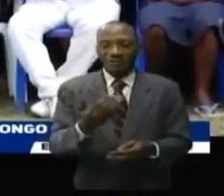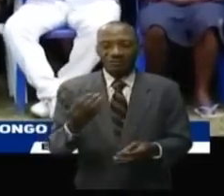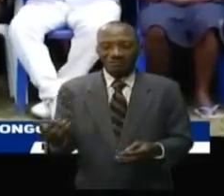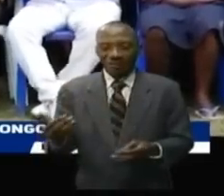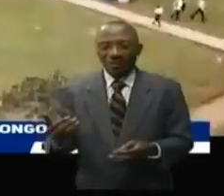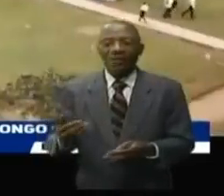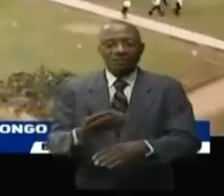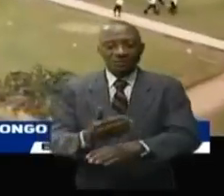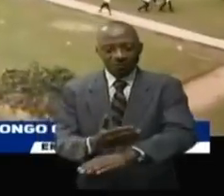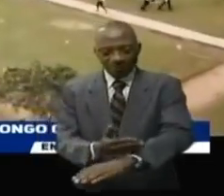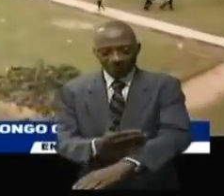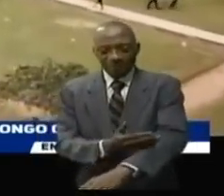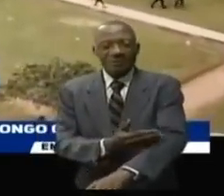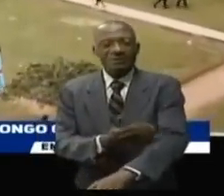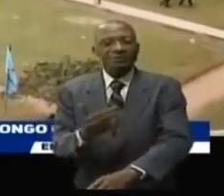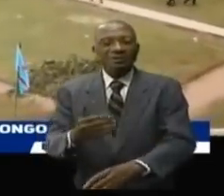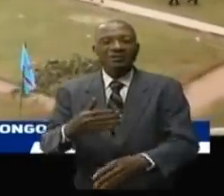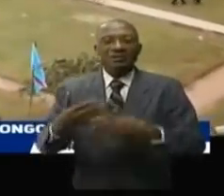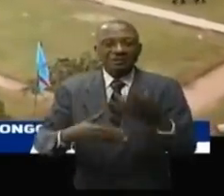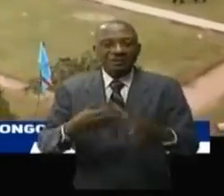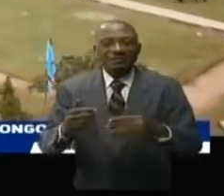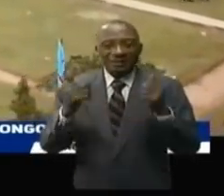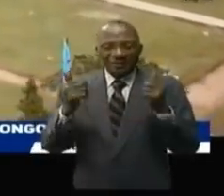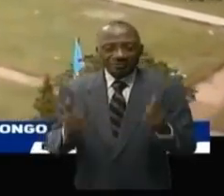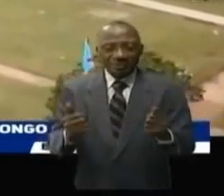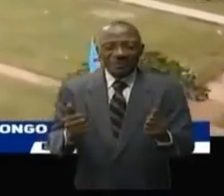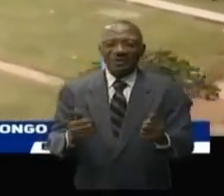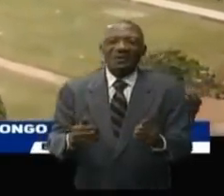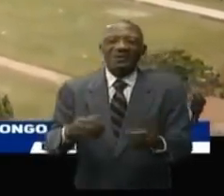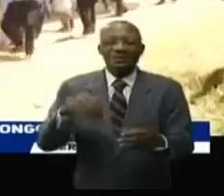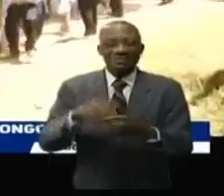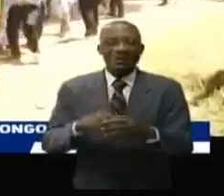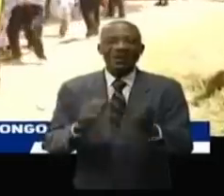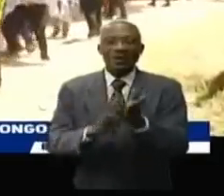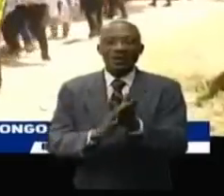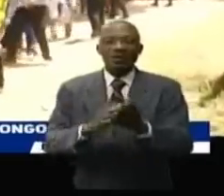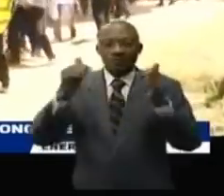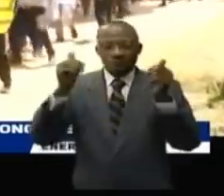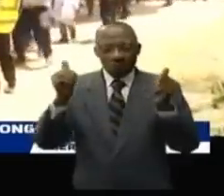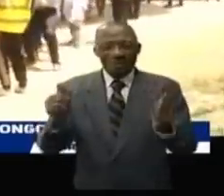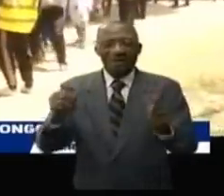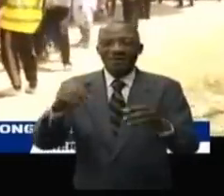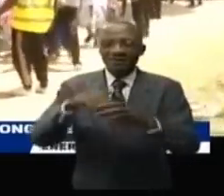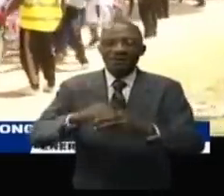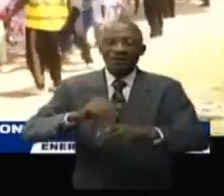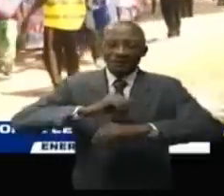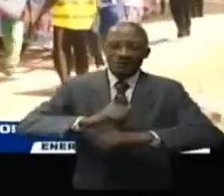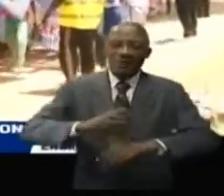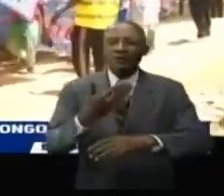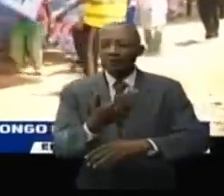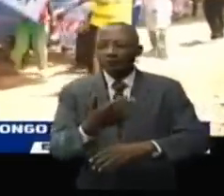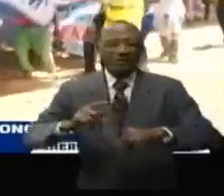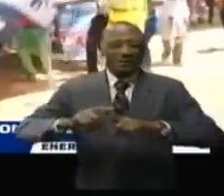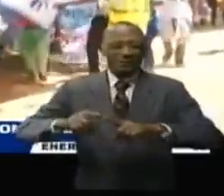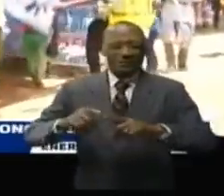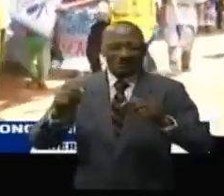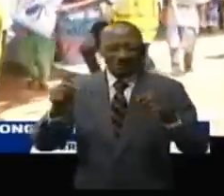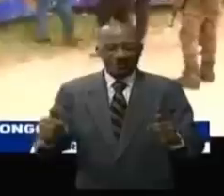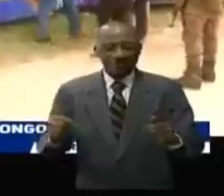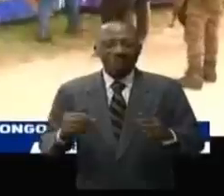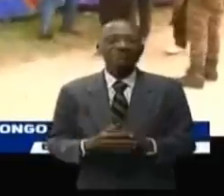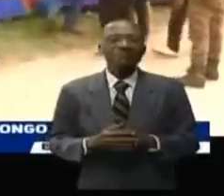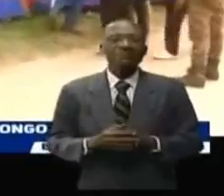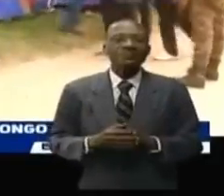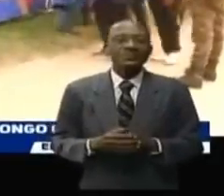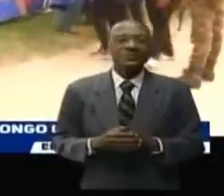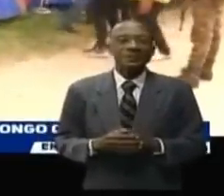ancienne école à travers une infrastructure de qualité. Un retour à la source pour le premier citoyen de la République